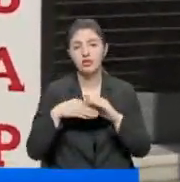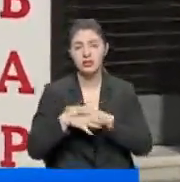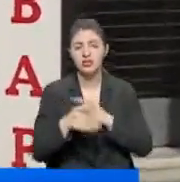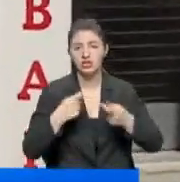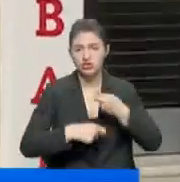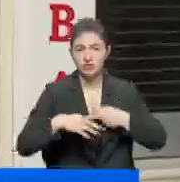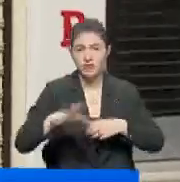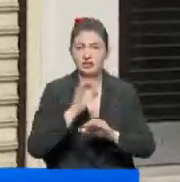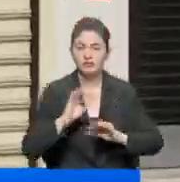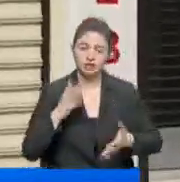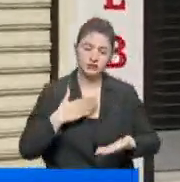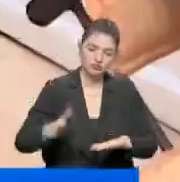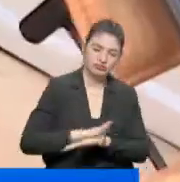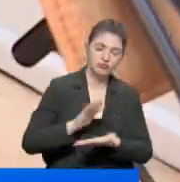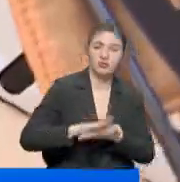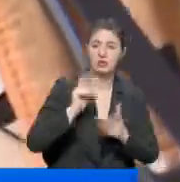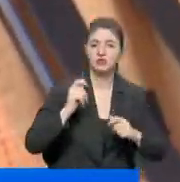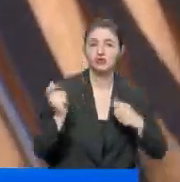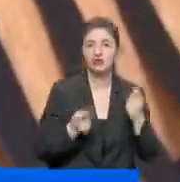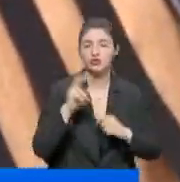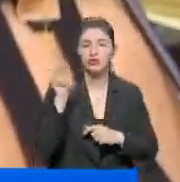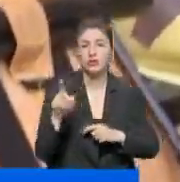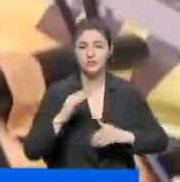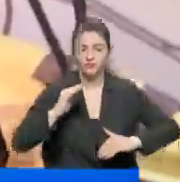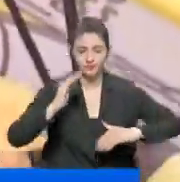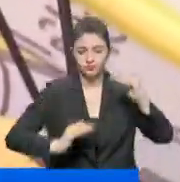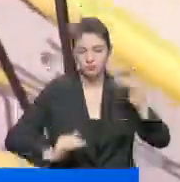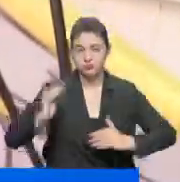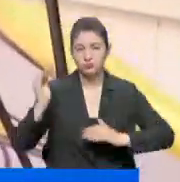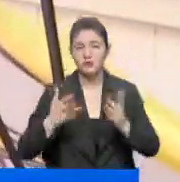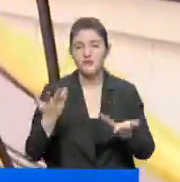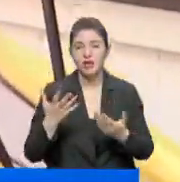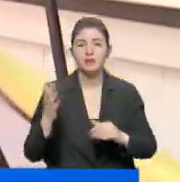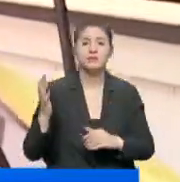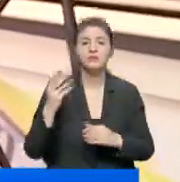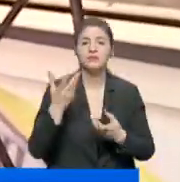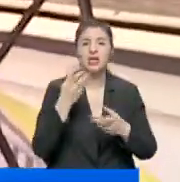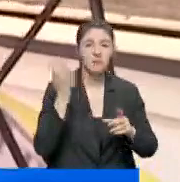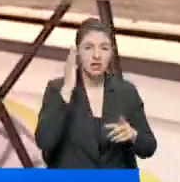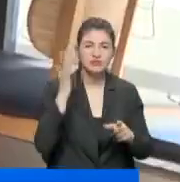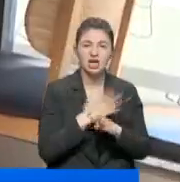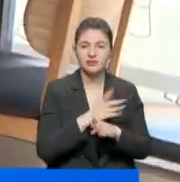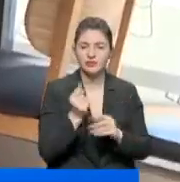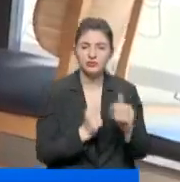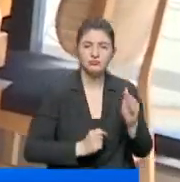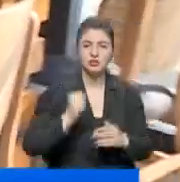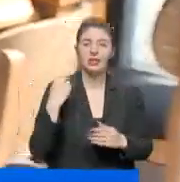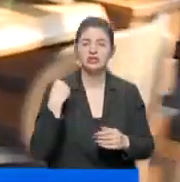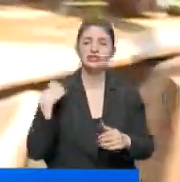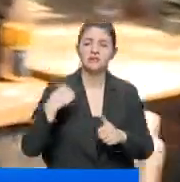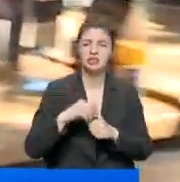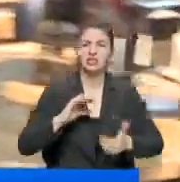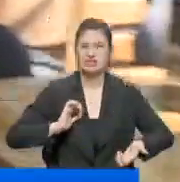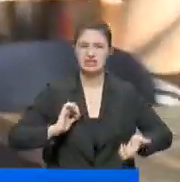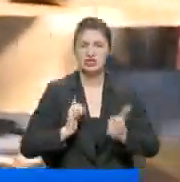işletmeler tam toparlanmaya çalışırken döviz kurundaki dalgalanmalar ve ham madde fiyatlarındaki artışla yeniden darboğaza